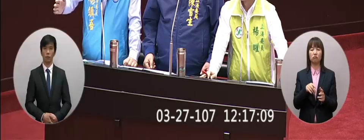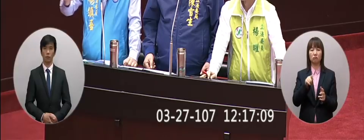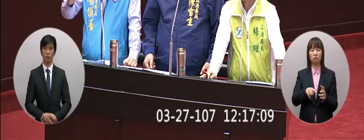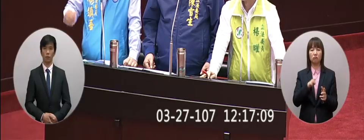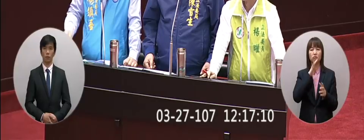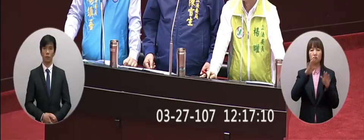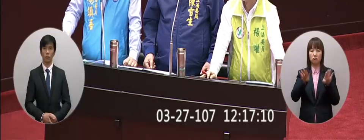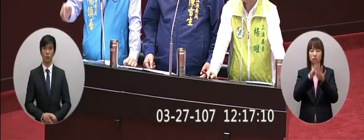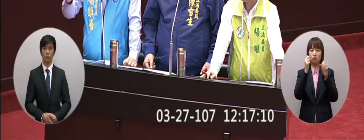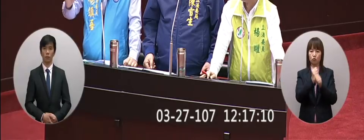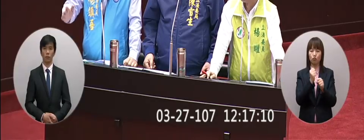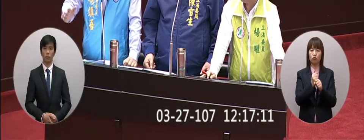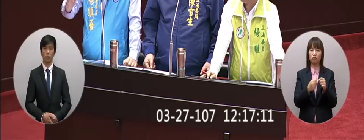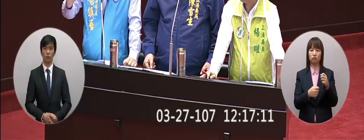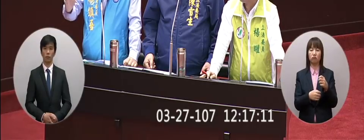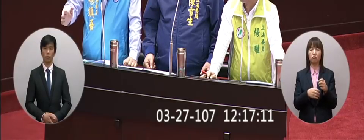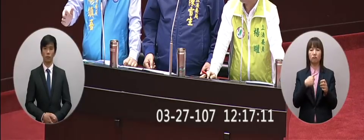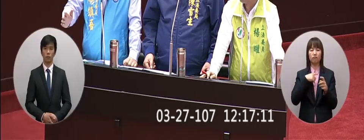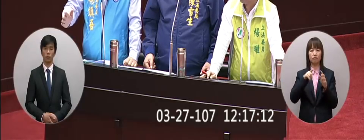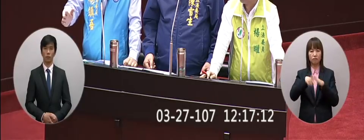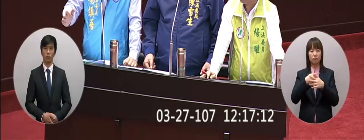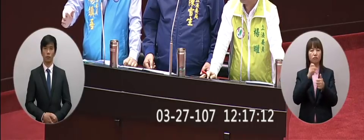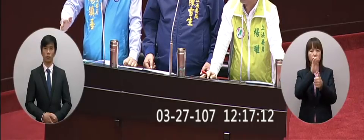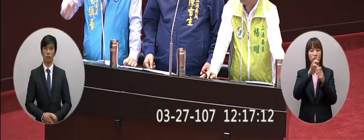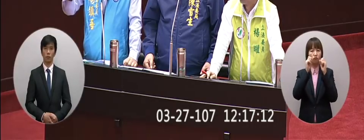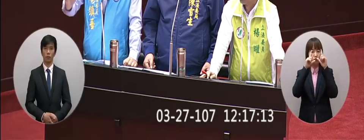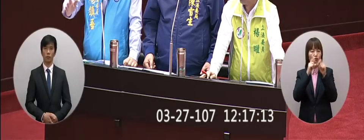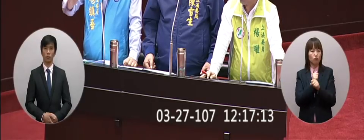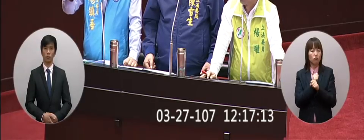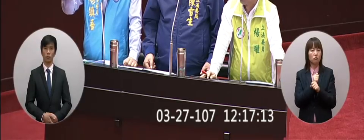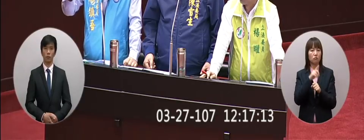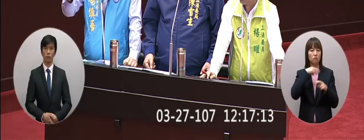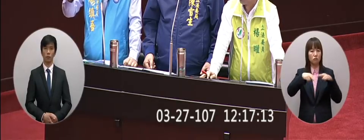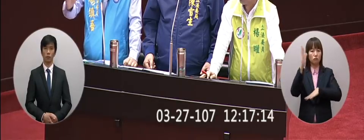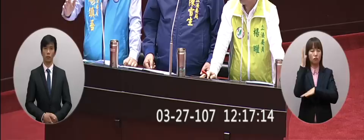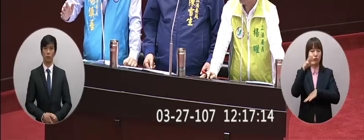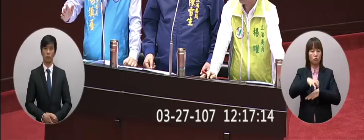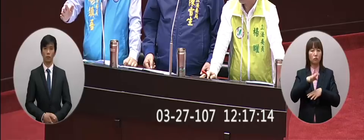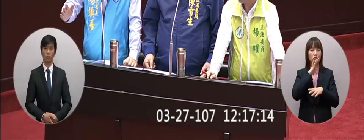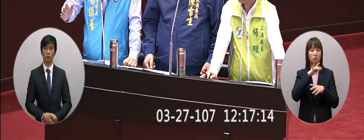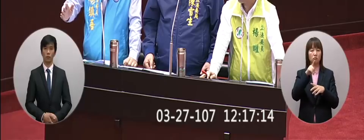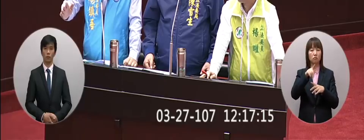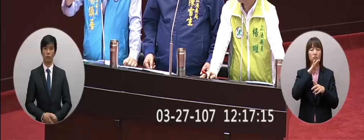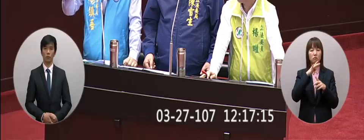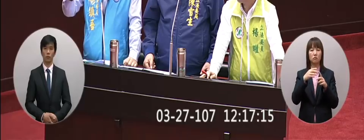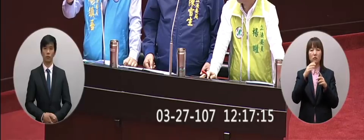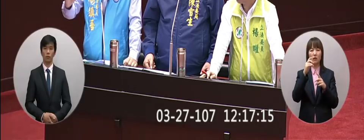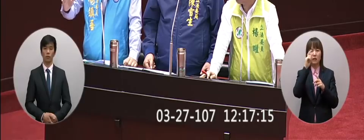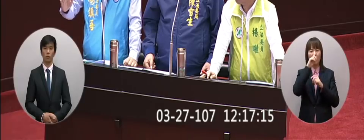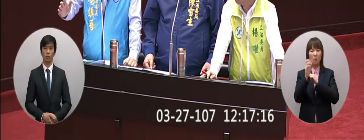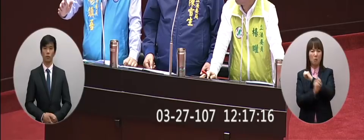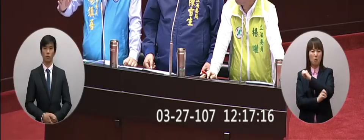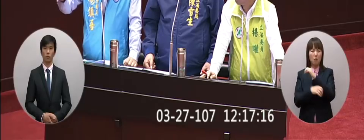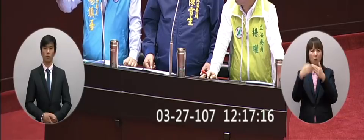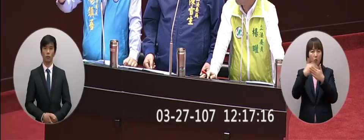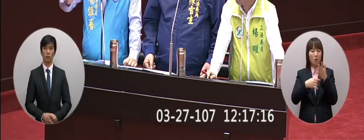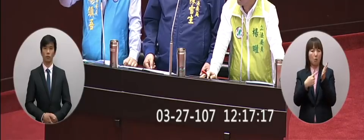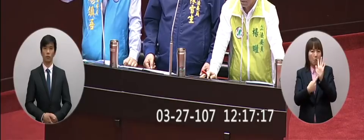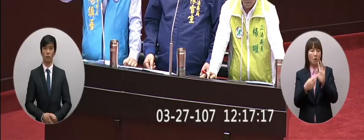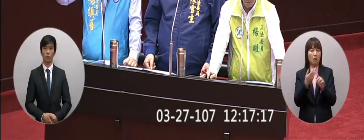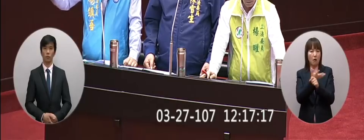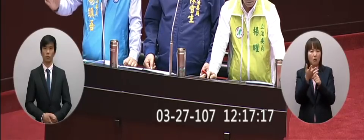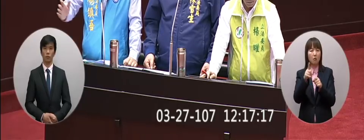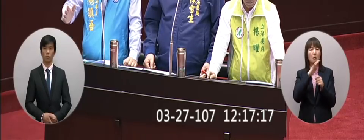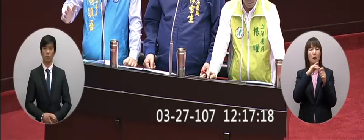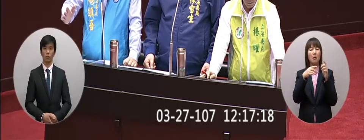经进入期程了。本席在这边只是要提醒，如果说行政院核定的低碳示范岛，请他不要成为一个只是